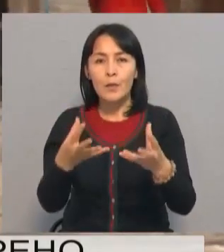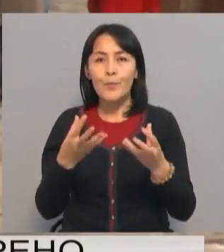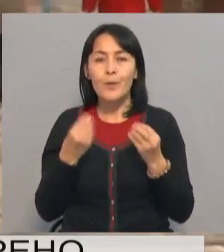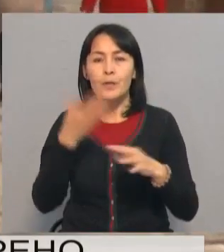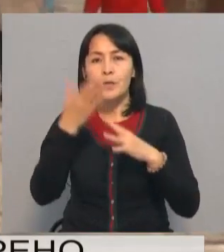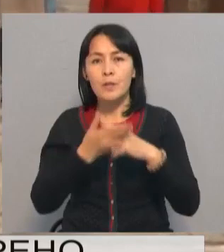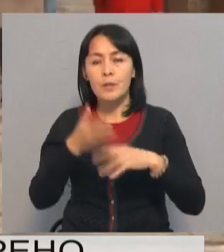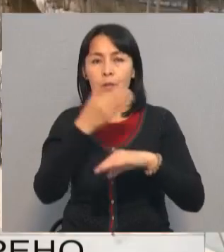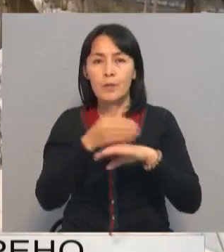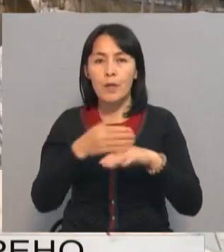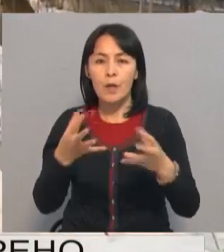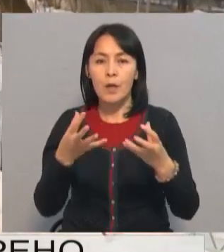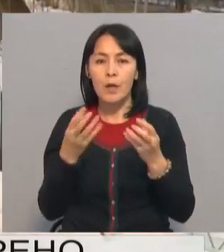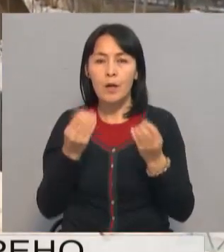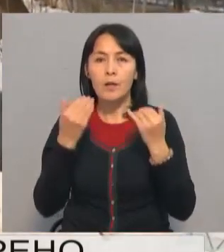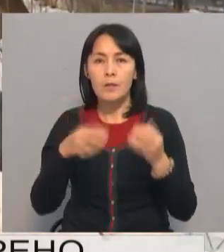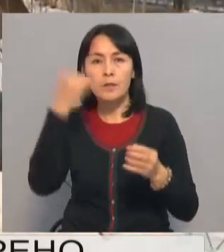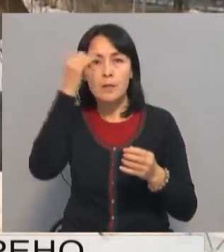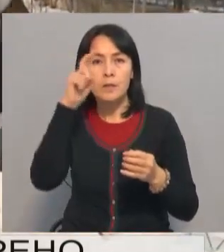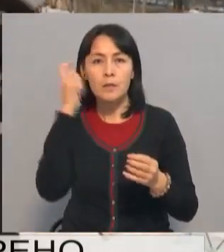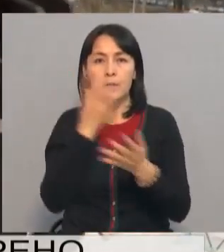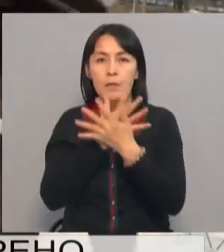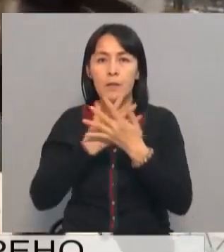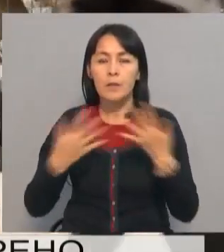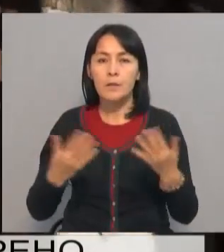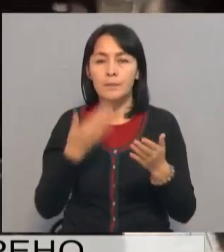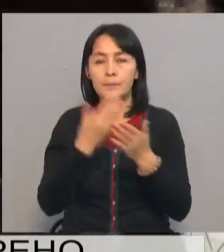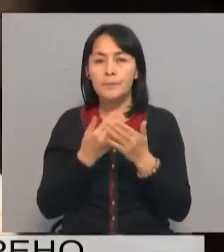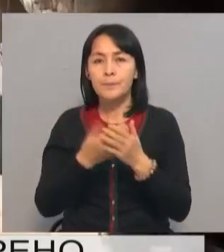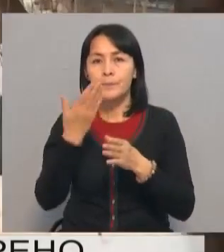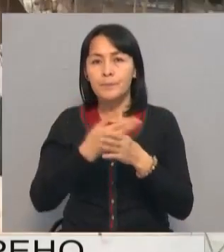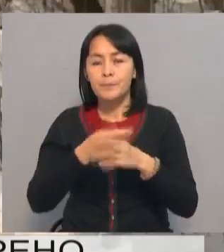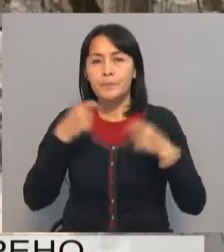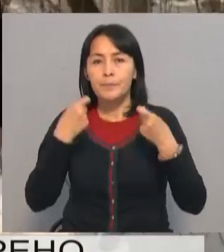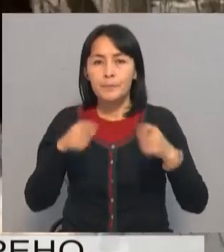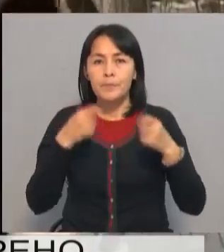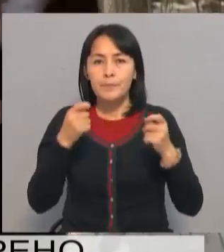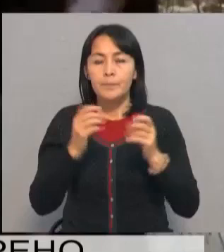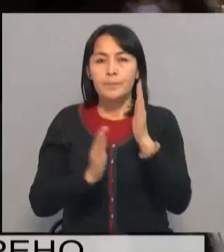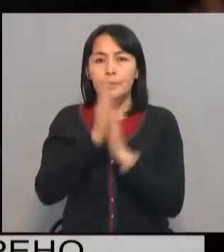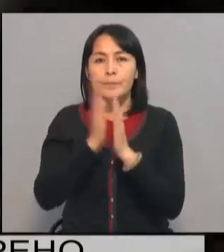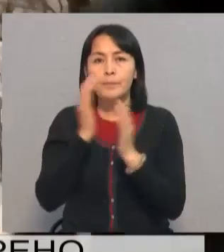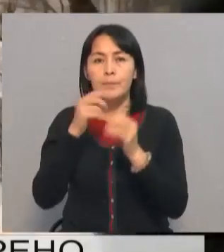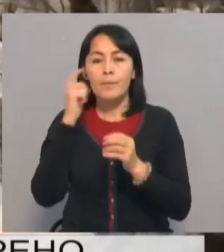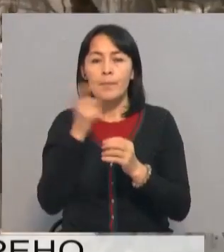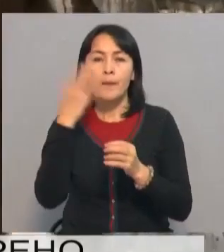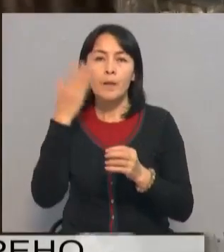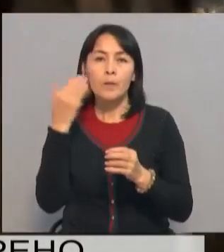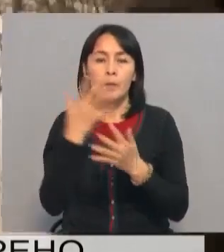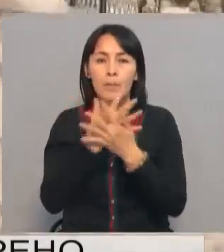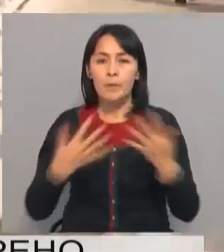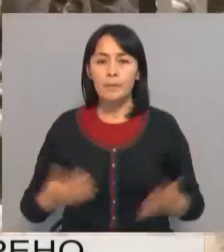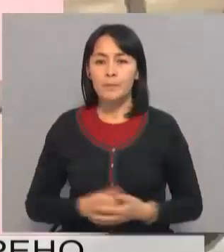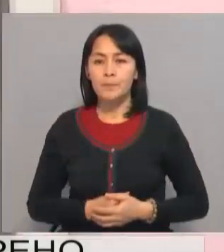получателей льготных кредитов преобладает сферы животноводства, предоставления услуг, торговли, растениеводства и легкой промышленности.